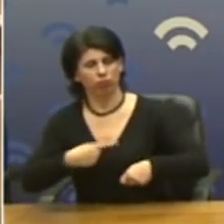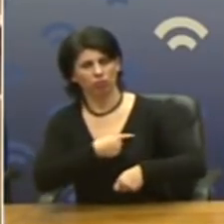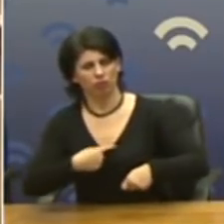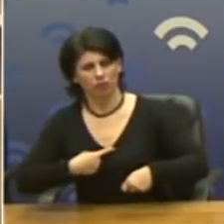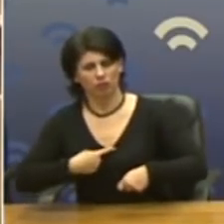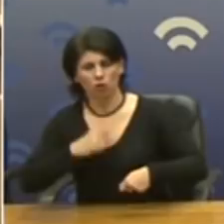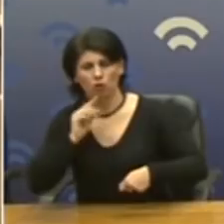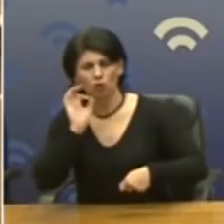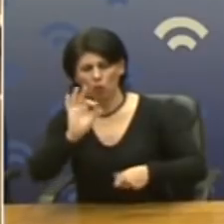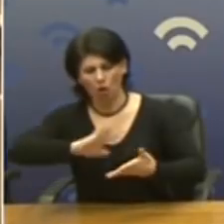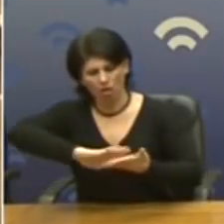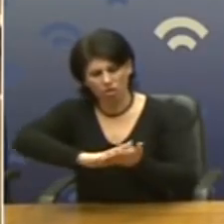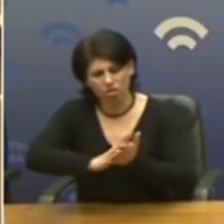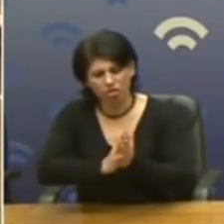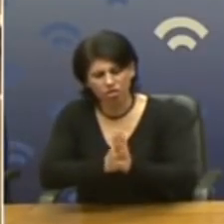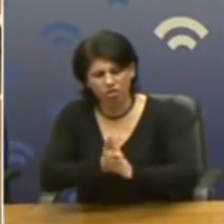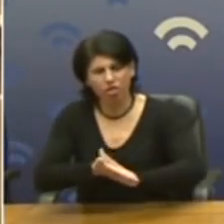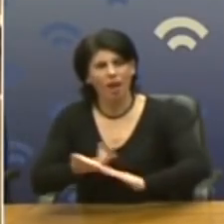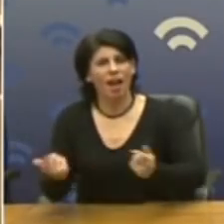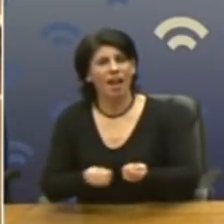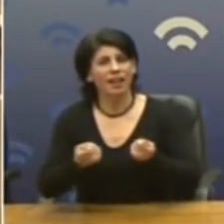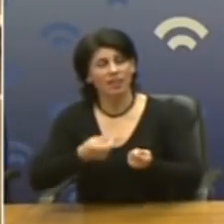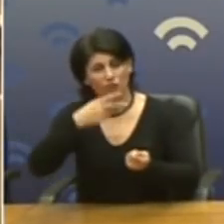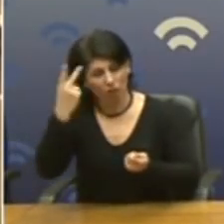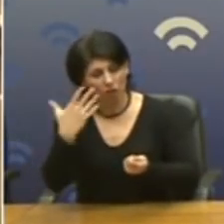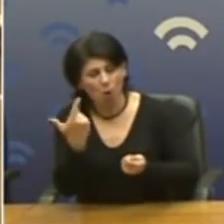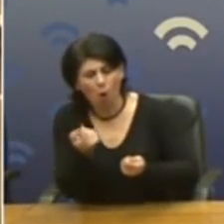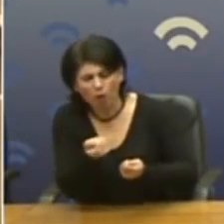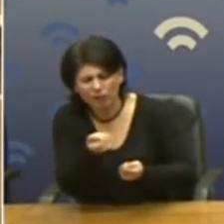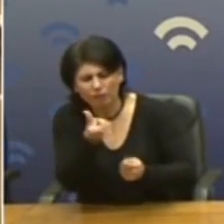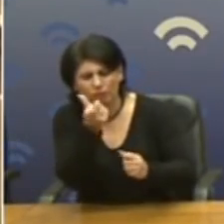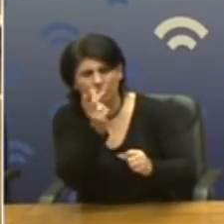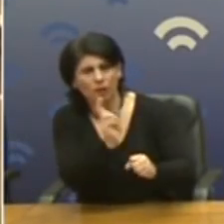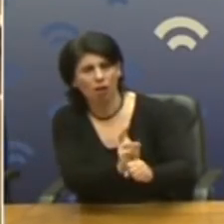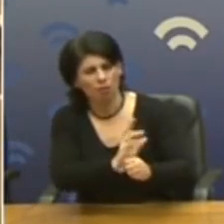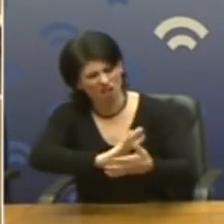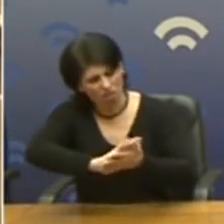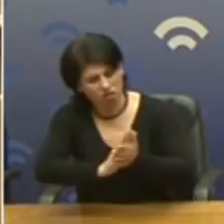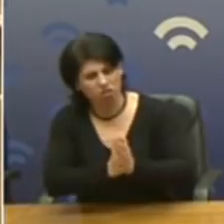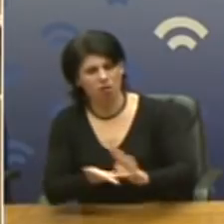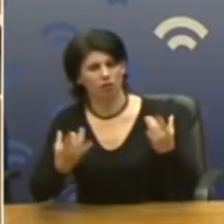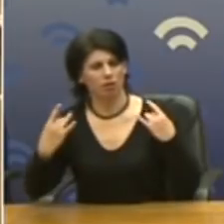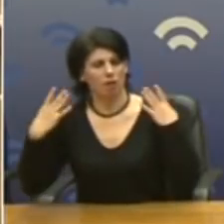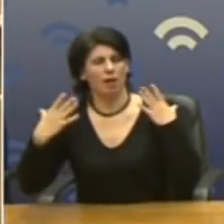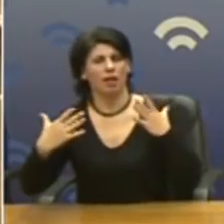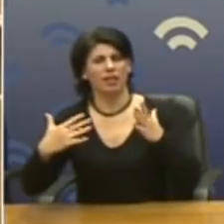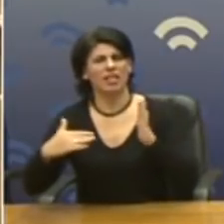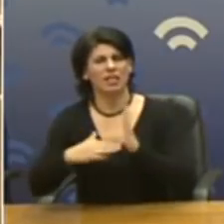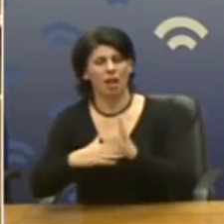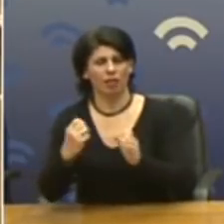ποδοπατήσει όποιο εργασιακό δικαίωμα είχε απομείνει και να απαλλαγεί από χιλιάδες θέσεις